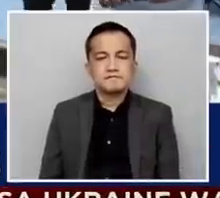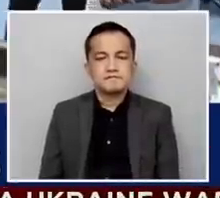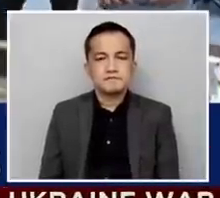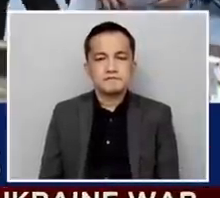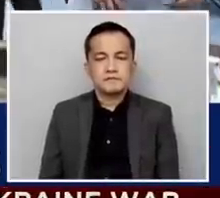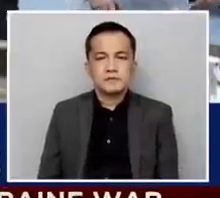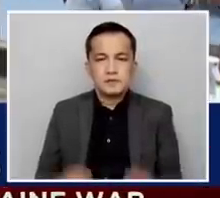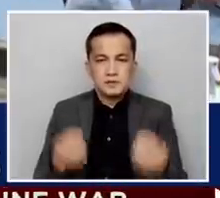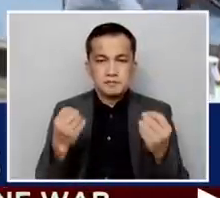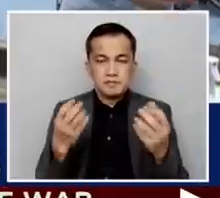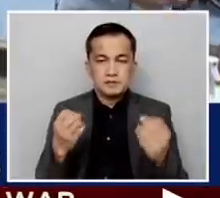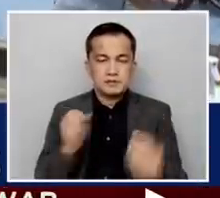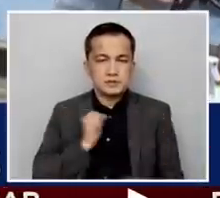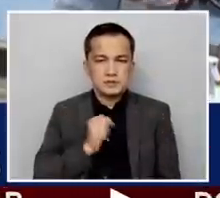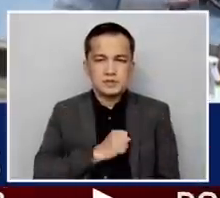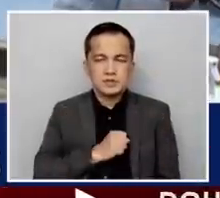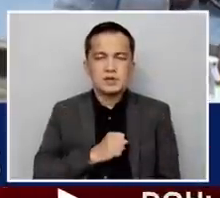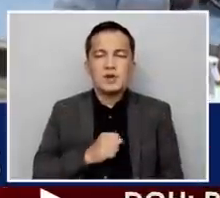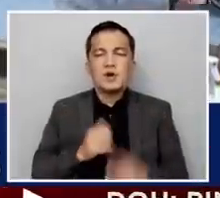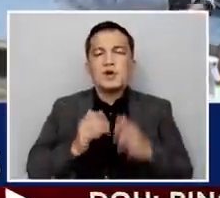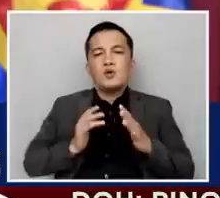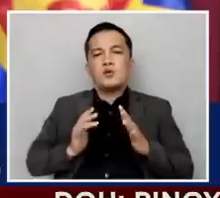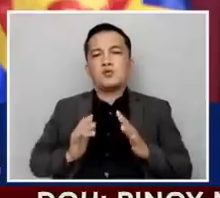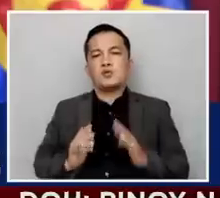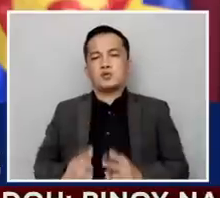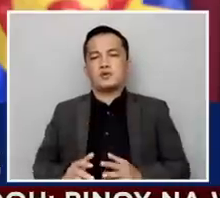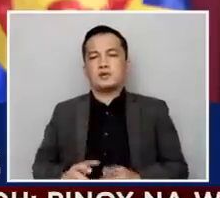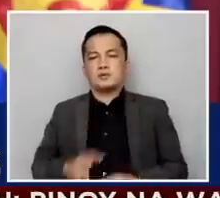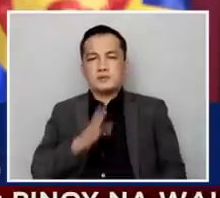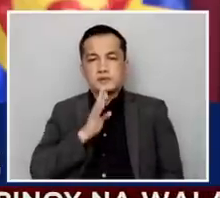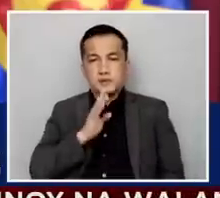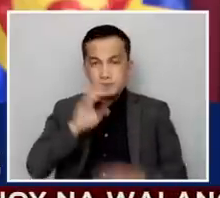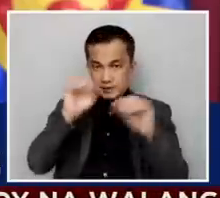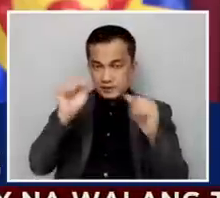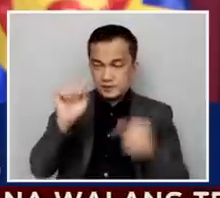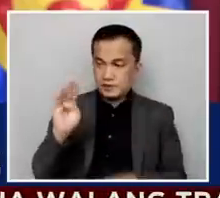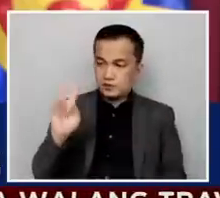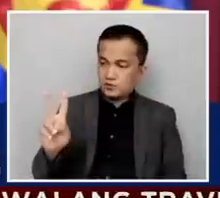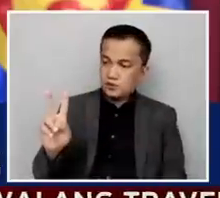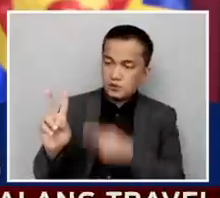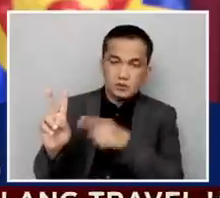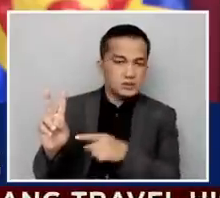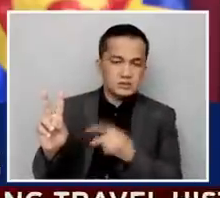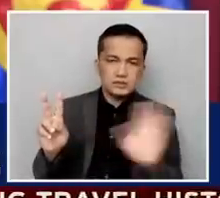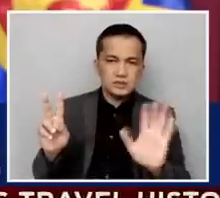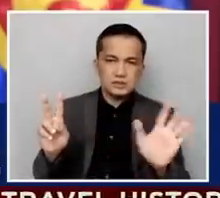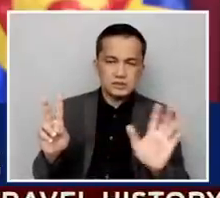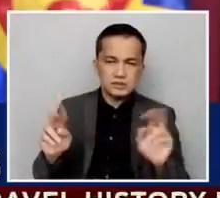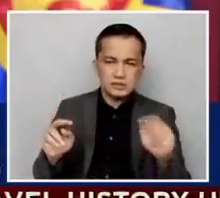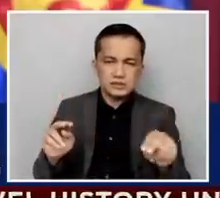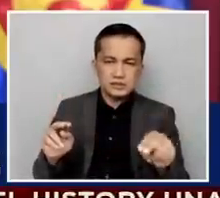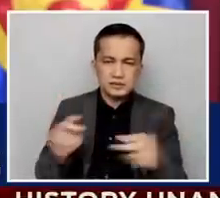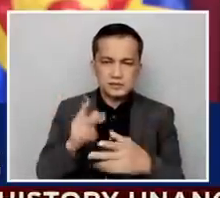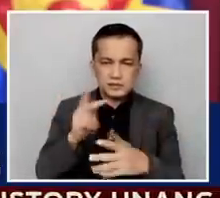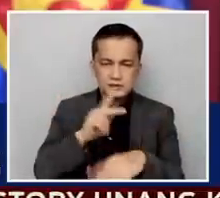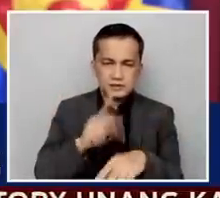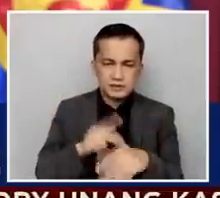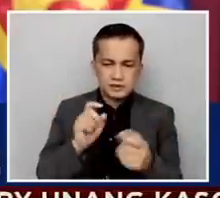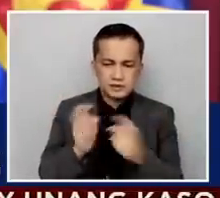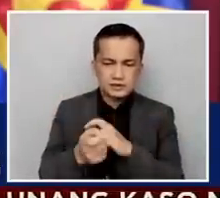Maraming senador ang tila nakahinga na maluwag sa pahayag ni Pangulong Ferdinand Marcos Jr. na hindi kailangan ng Pilipinas na baguhin